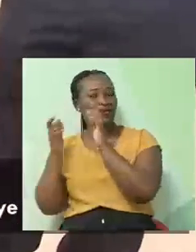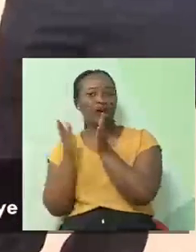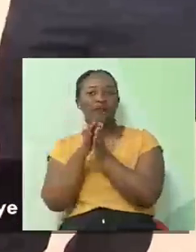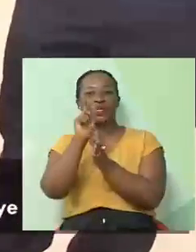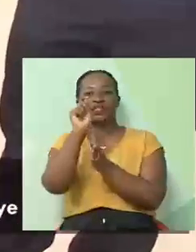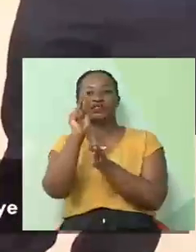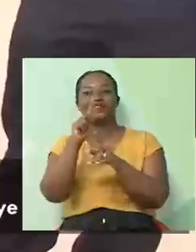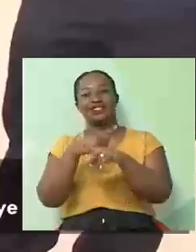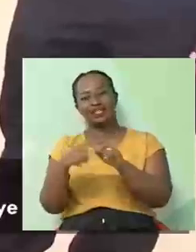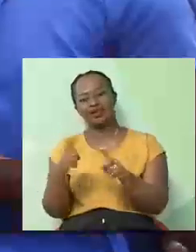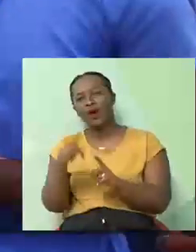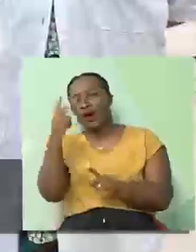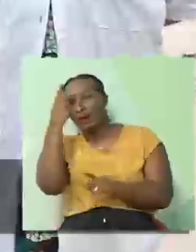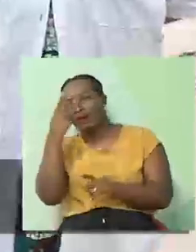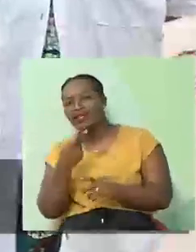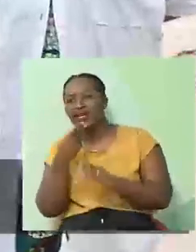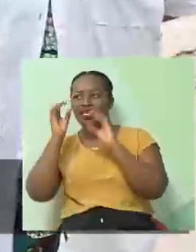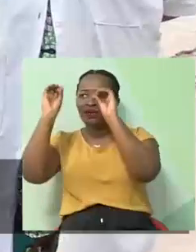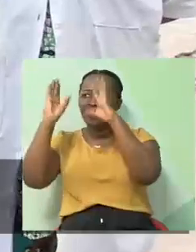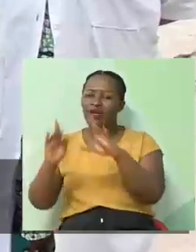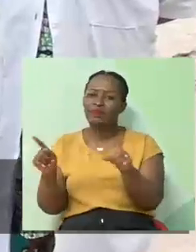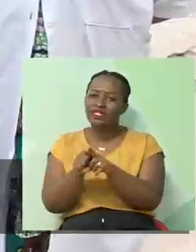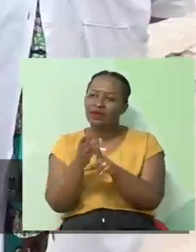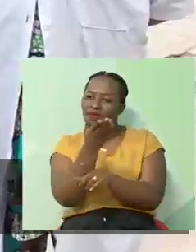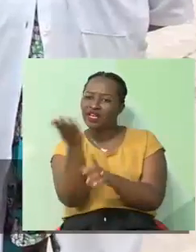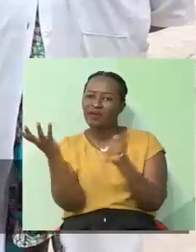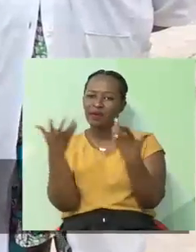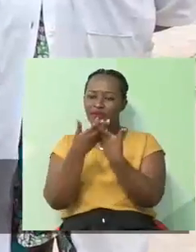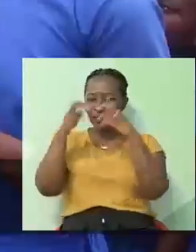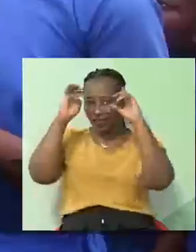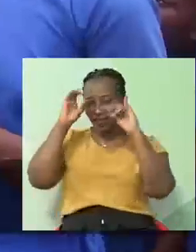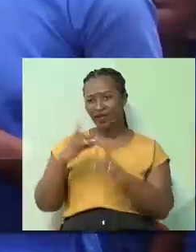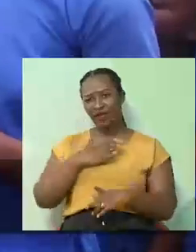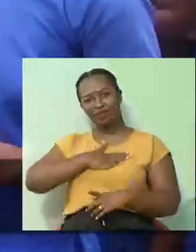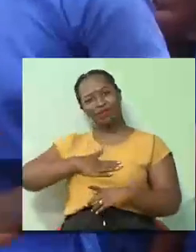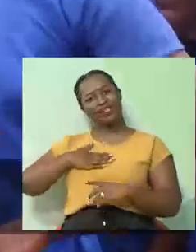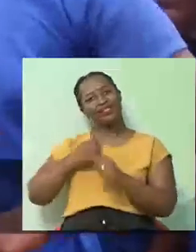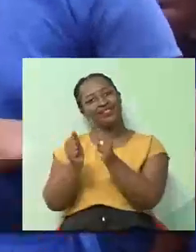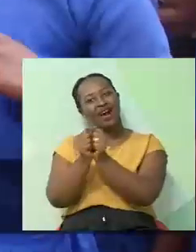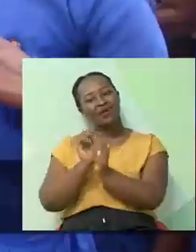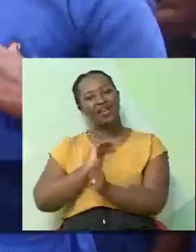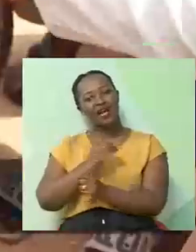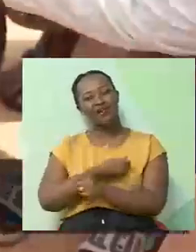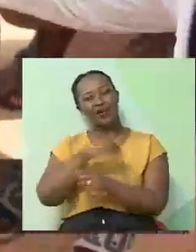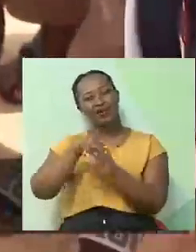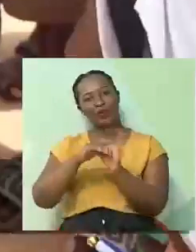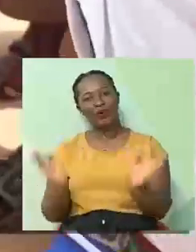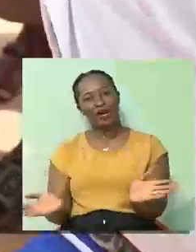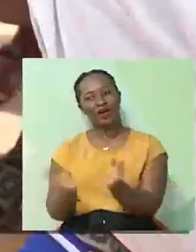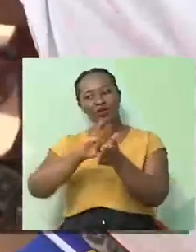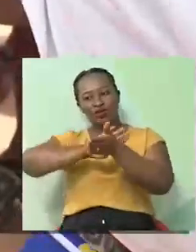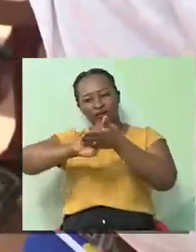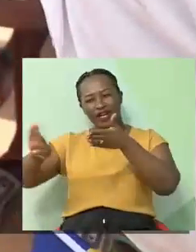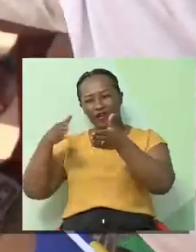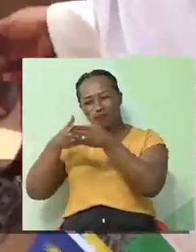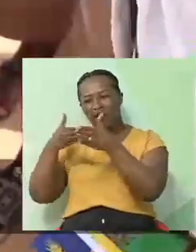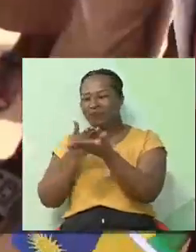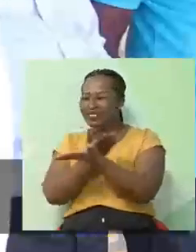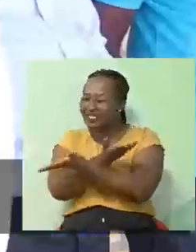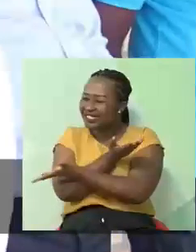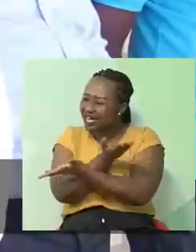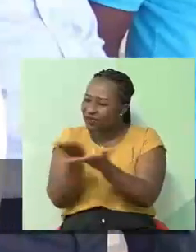maradiyo n'amateleviziyo atandukanye babyeyi barezi namwe mufite aho muhurira n'uburezi muzabane natwe muri ubu bukangurambaga bityo tuvane